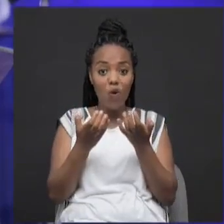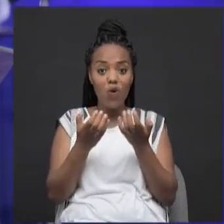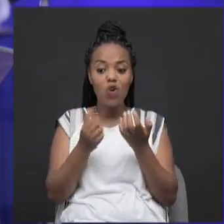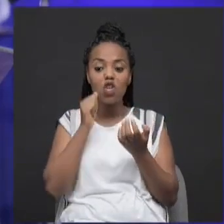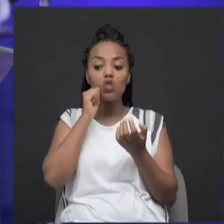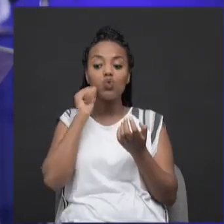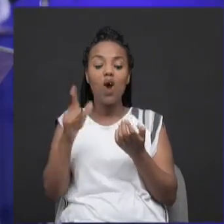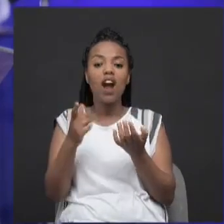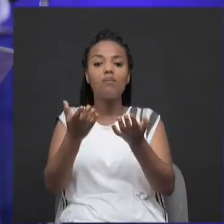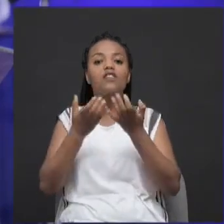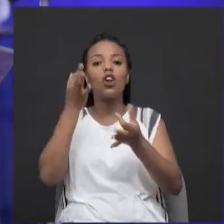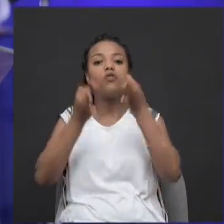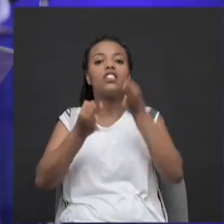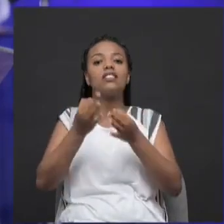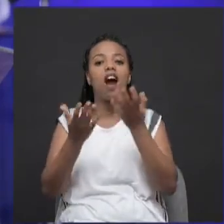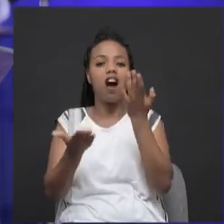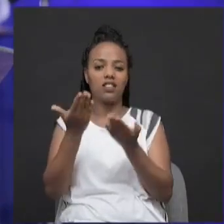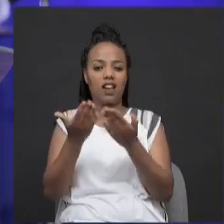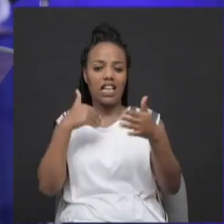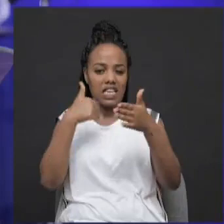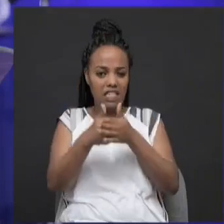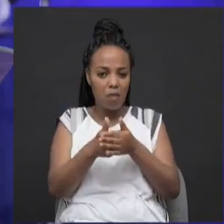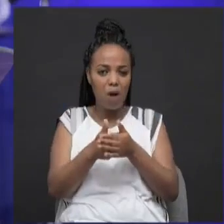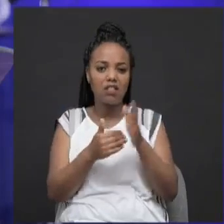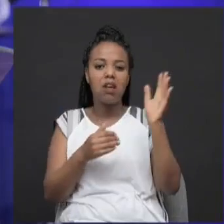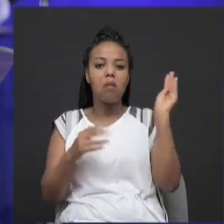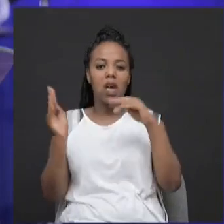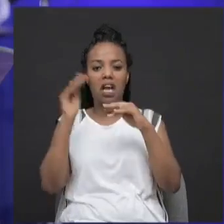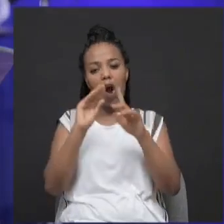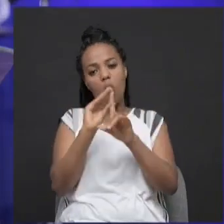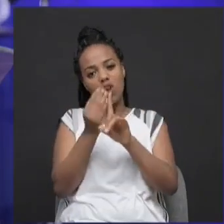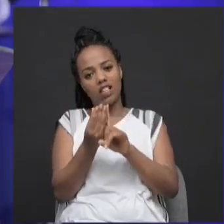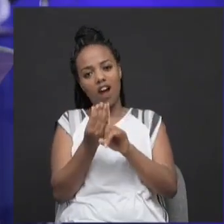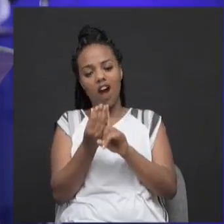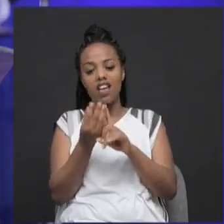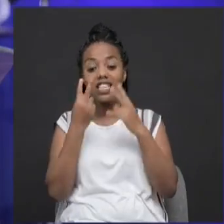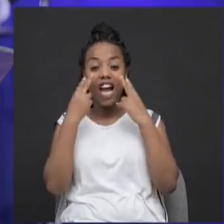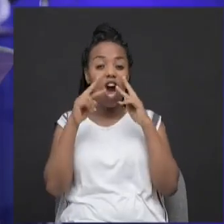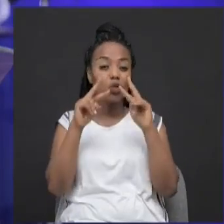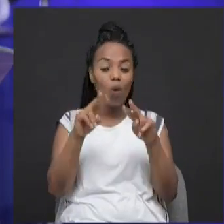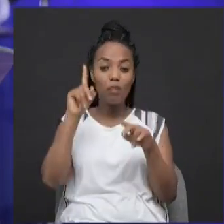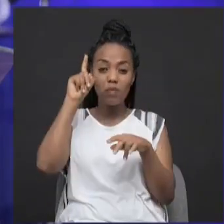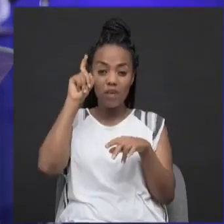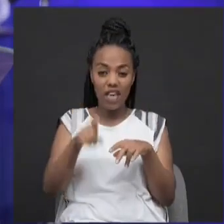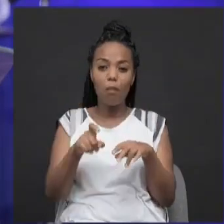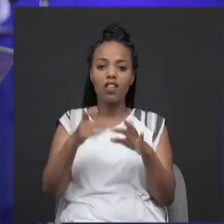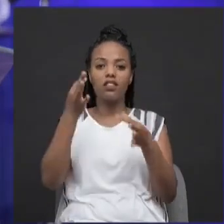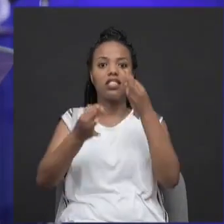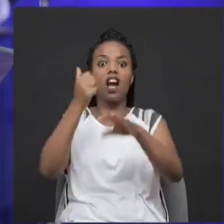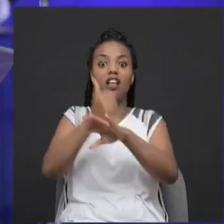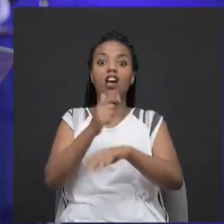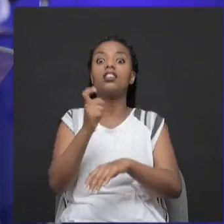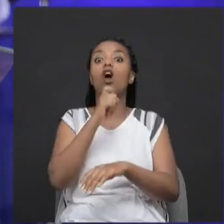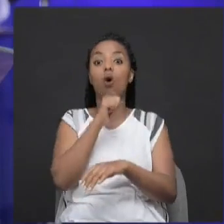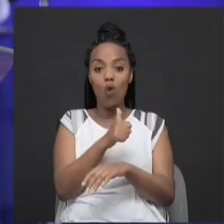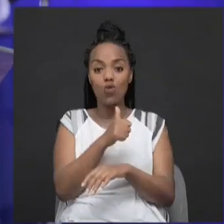ከምትፈልገው ፍትህ አንጻር ከደረሰባት በደልና የተለያየ ሁኔታ ታይቶ የሚገባትን ዳኝነት ሳይሆን